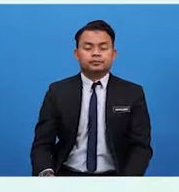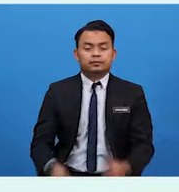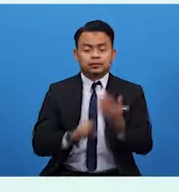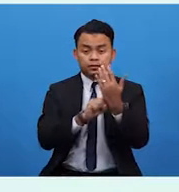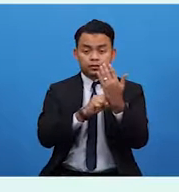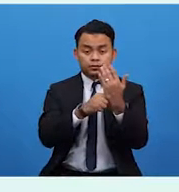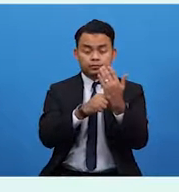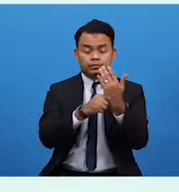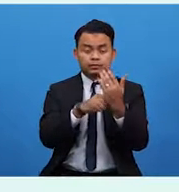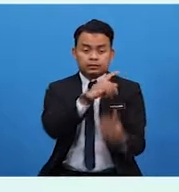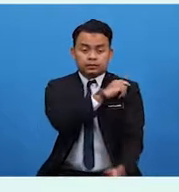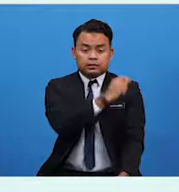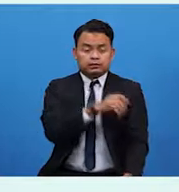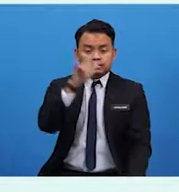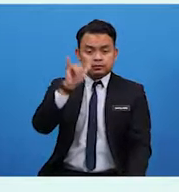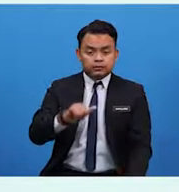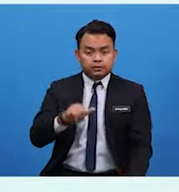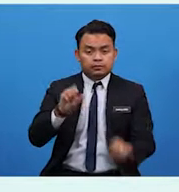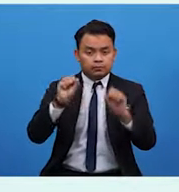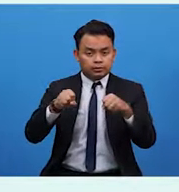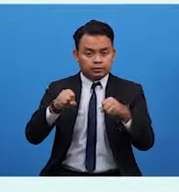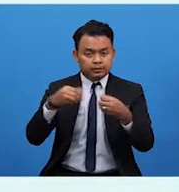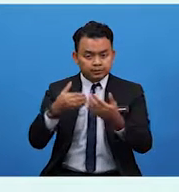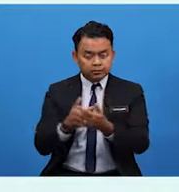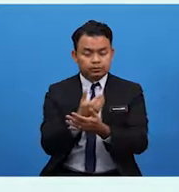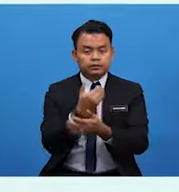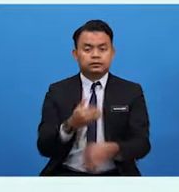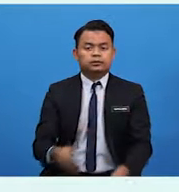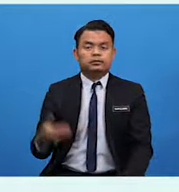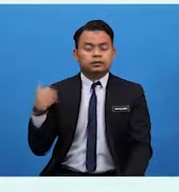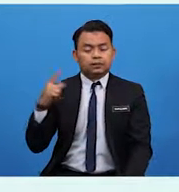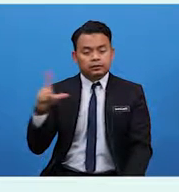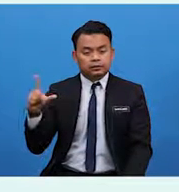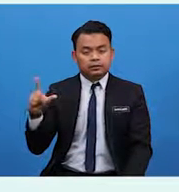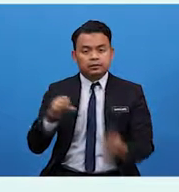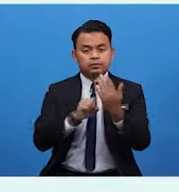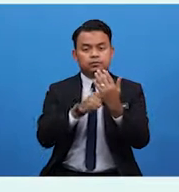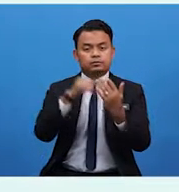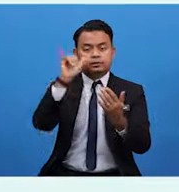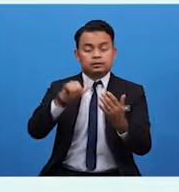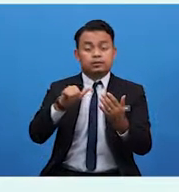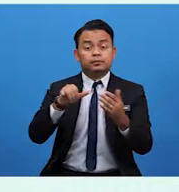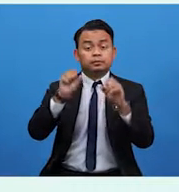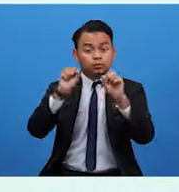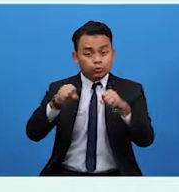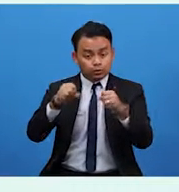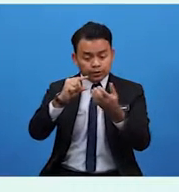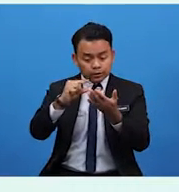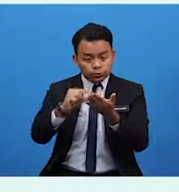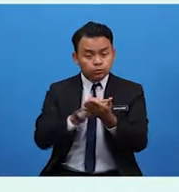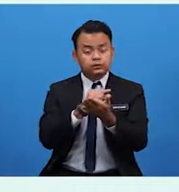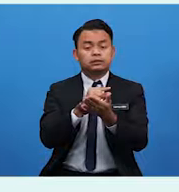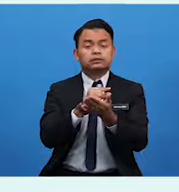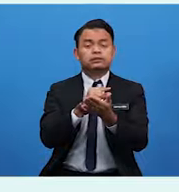Sumber tenaga yang boleh diperbaharui ialah sumber yang boleh digunakan semula dan